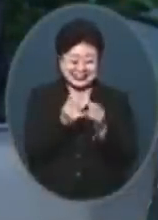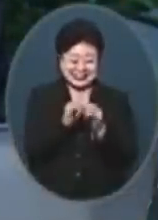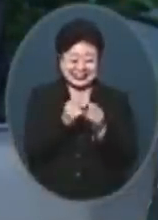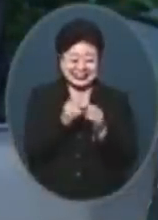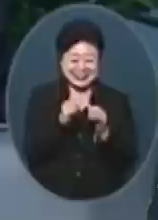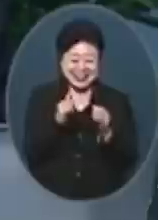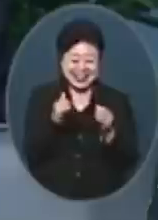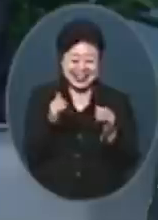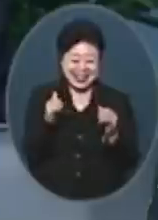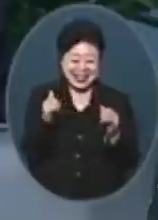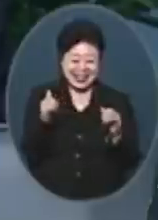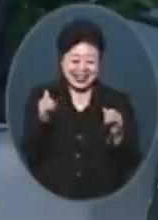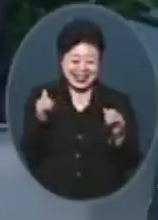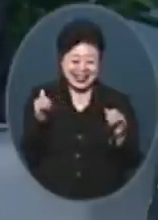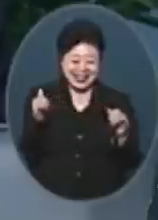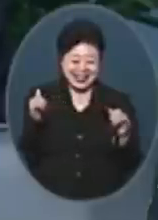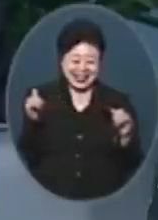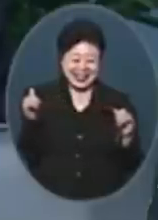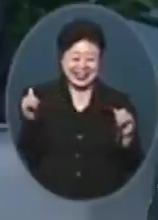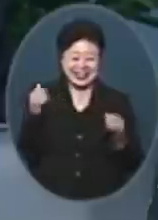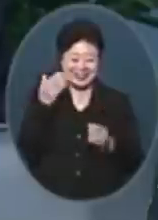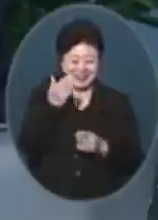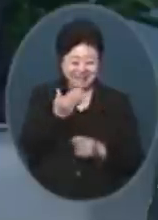사랑하는 자.